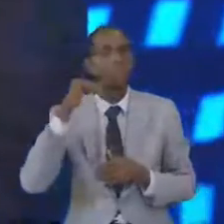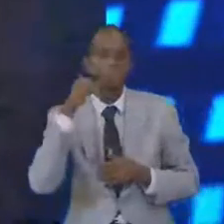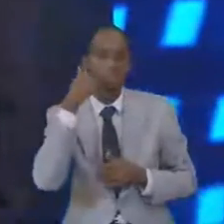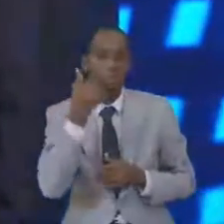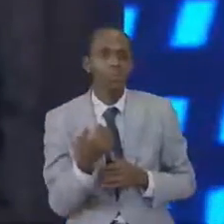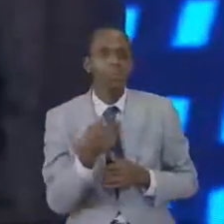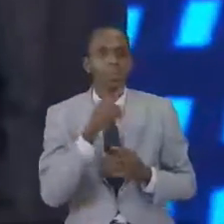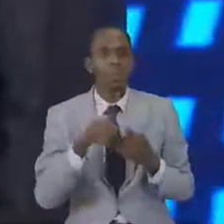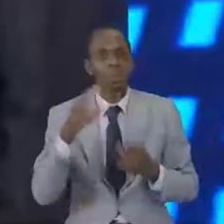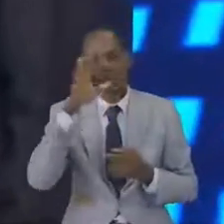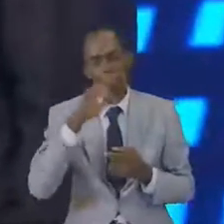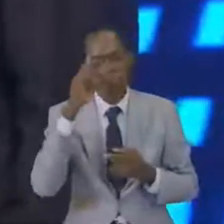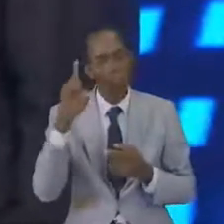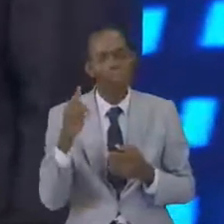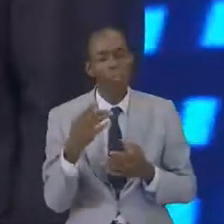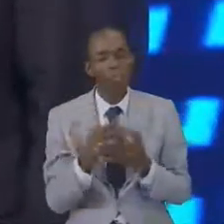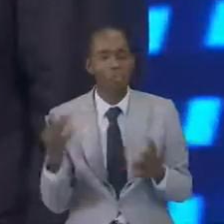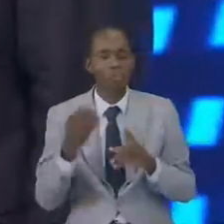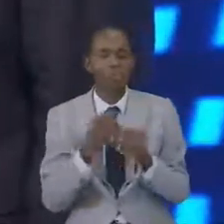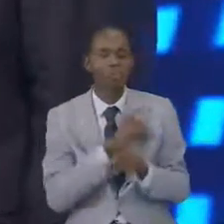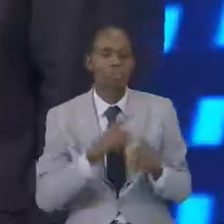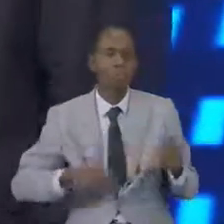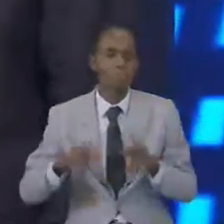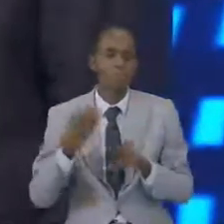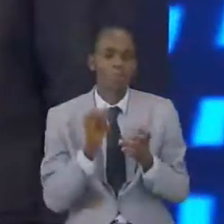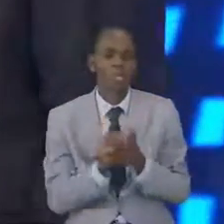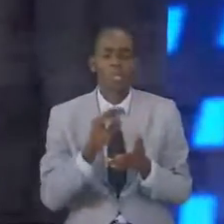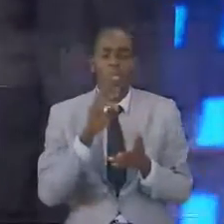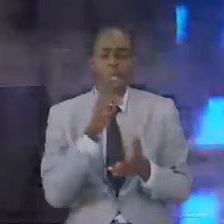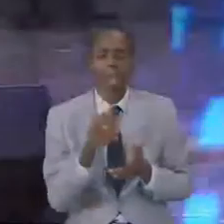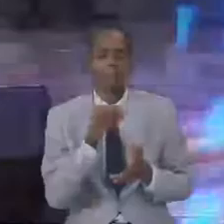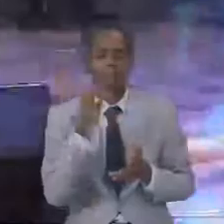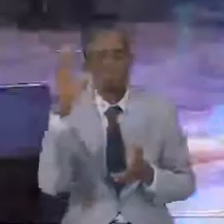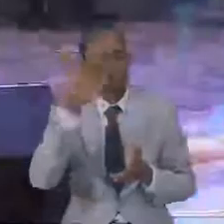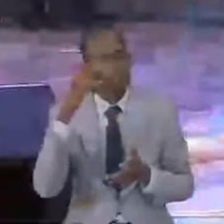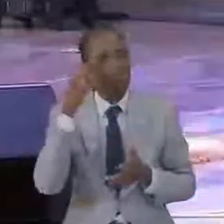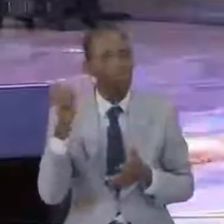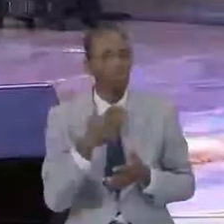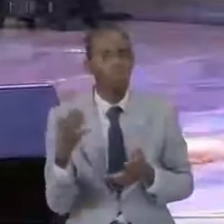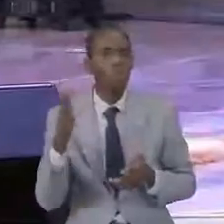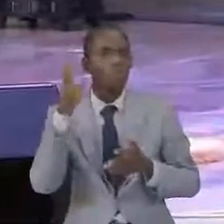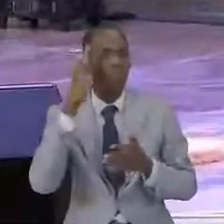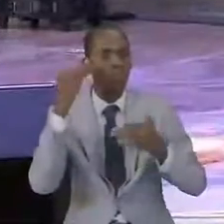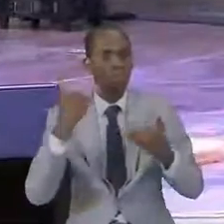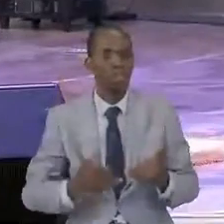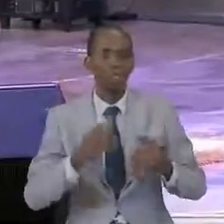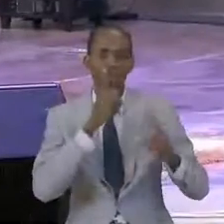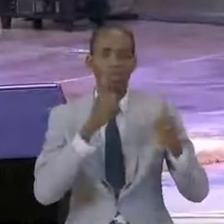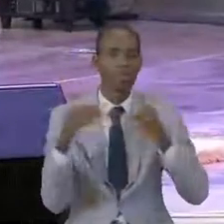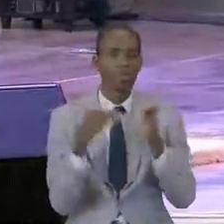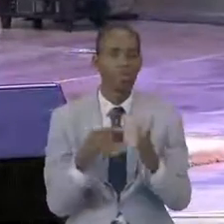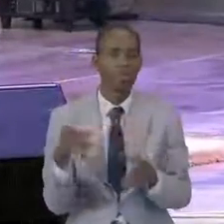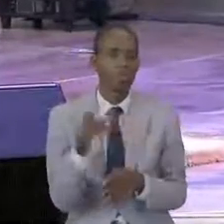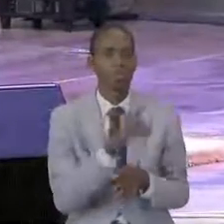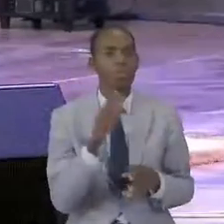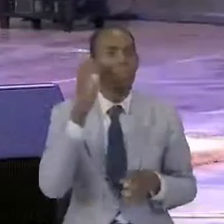quelque chose de la part du Seigneur ceux qui ne sait pas cette chose ils vont se moquer de toi ils vont se terminer ils vont te dénigrer